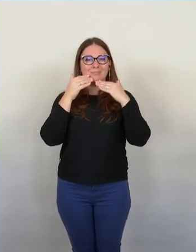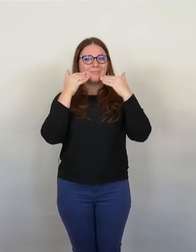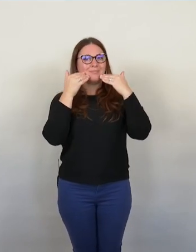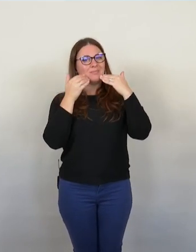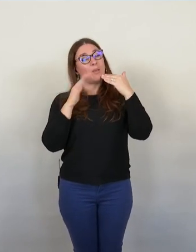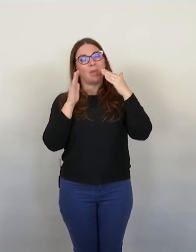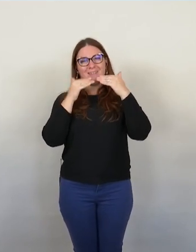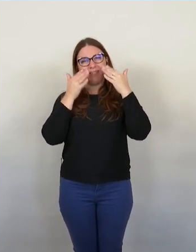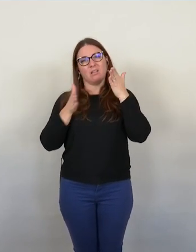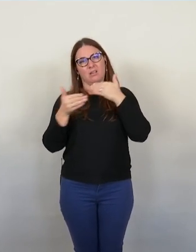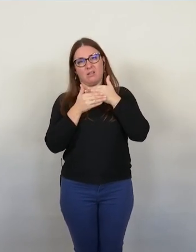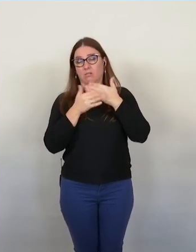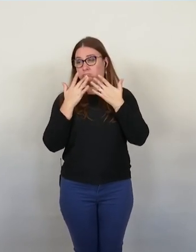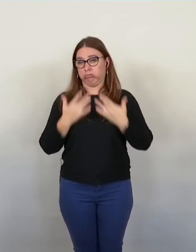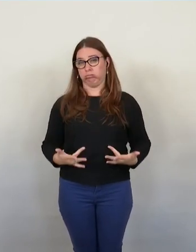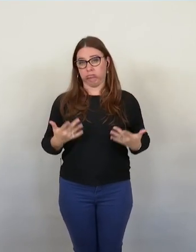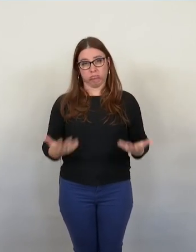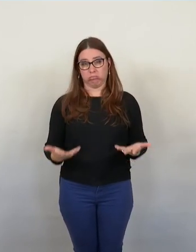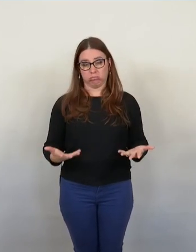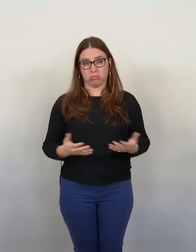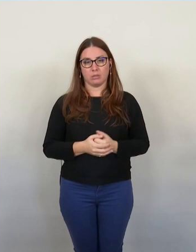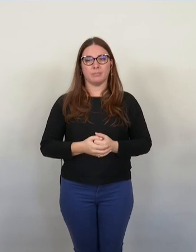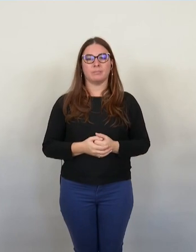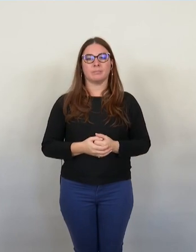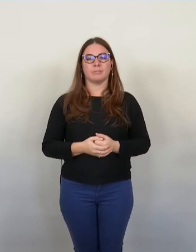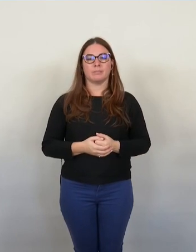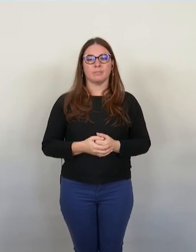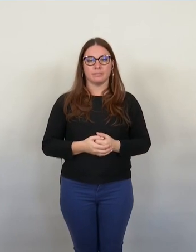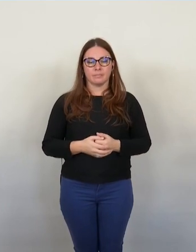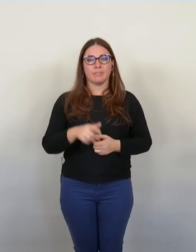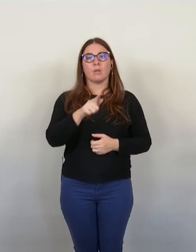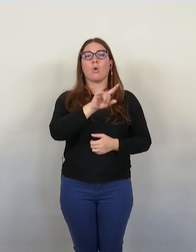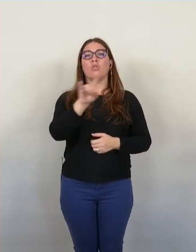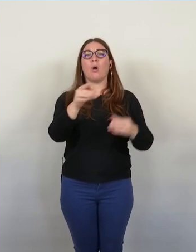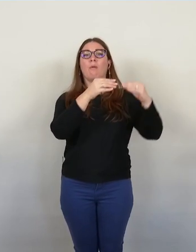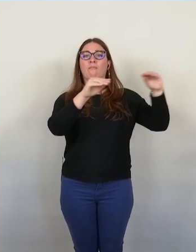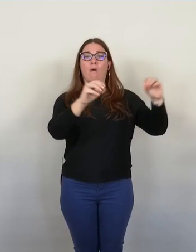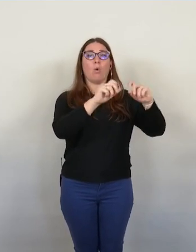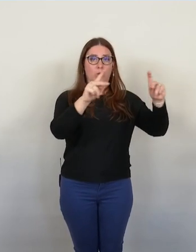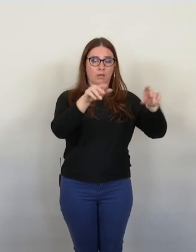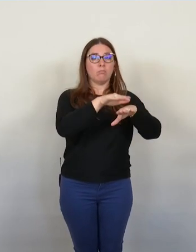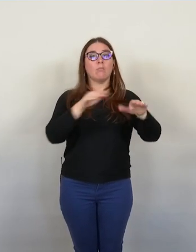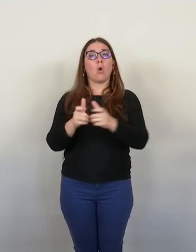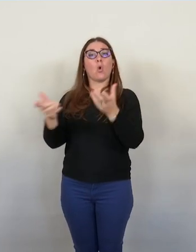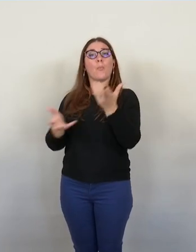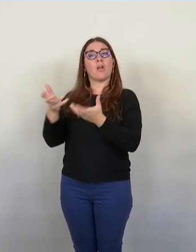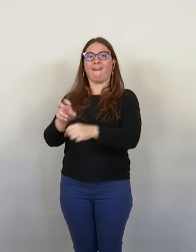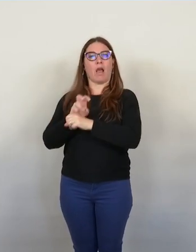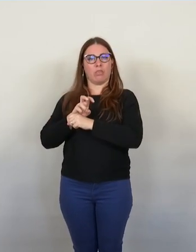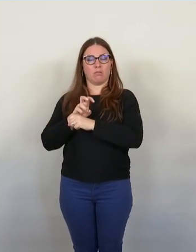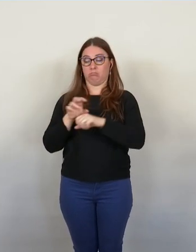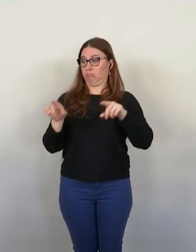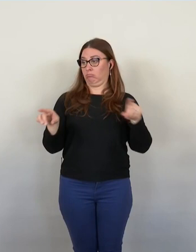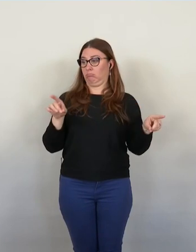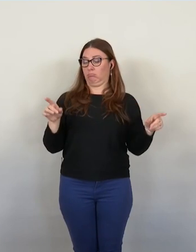dire consterné alors on vend Grenoble habitat mais on vend pas la compagnie de chauffage moi je